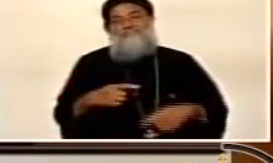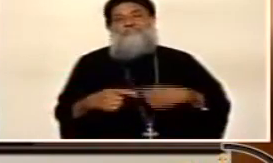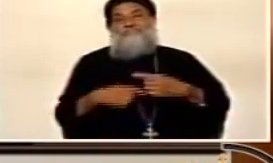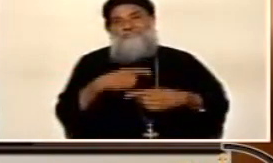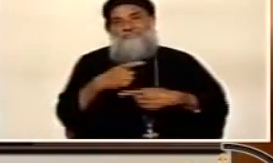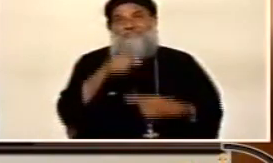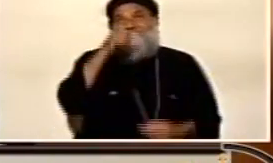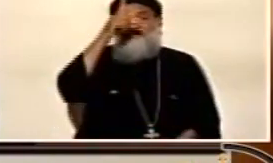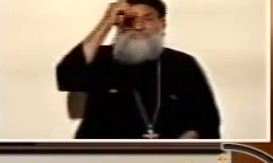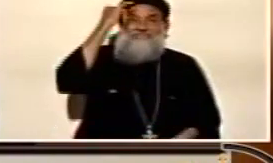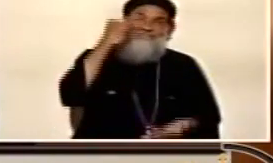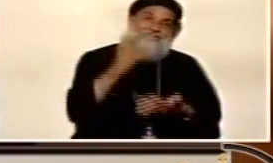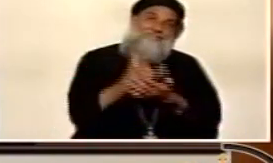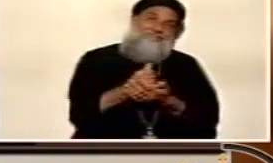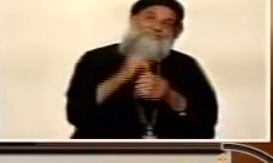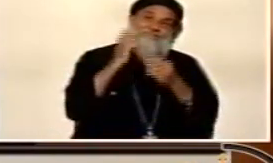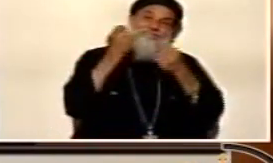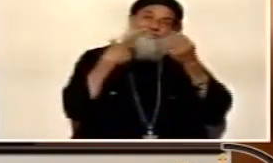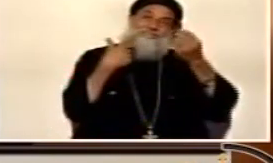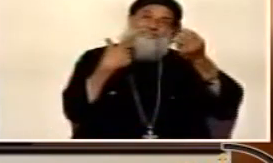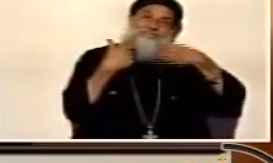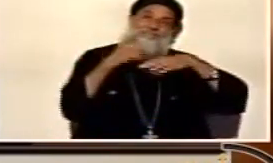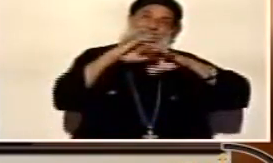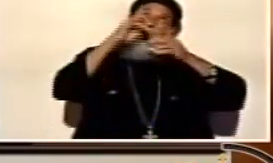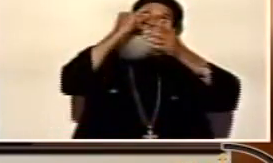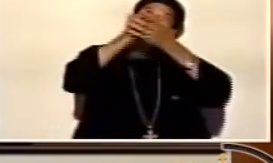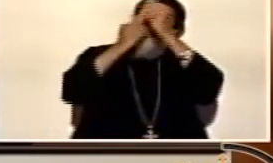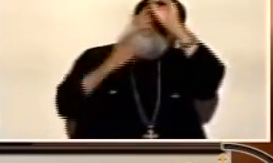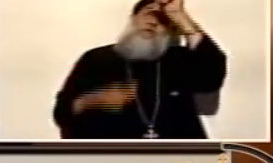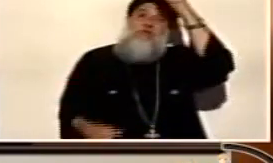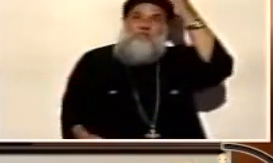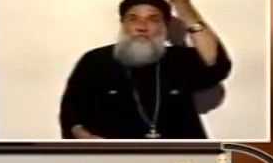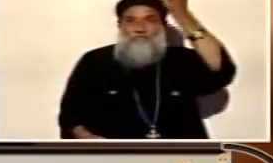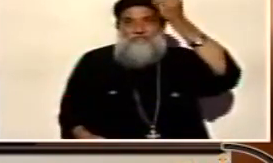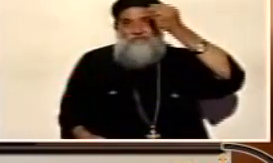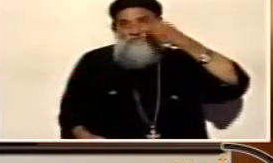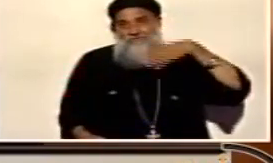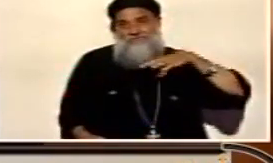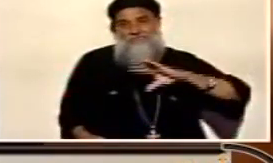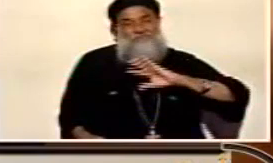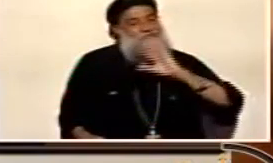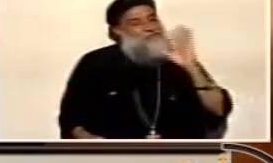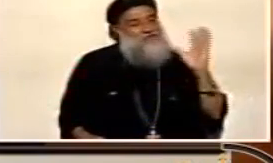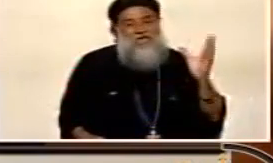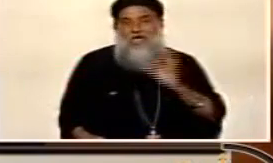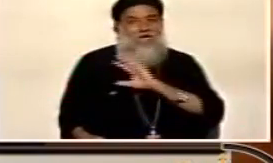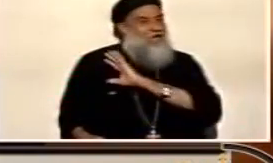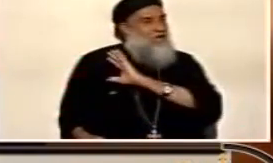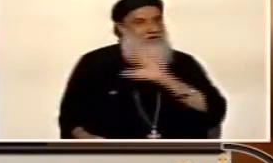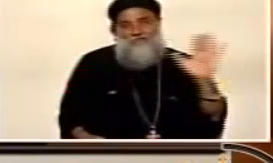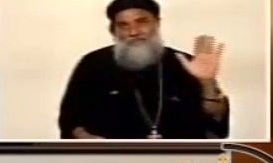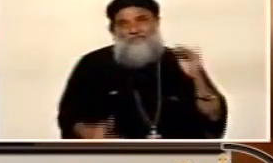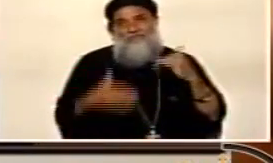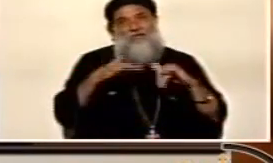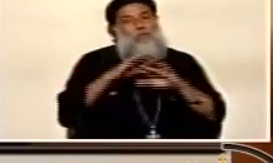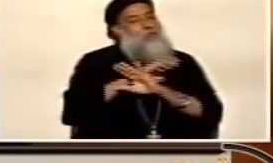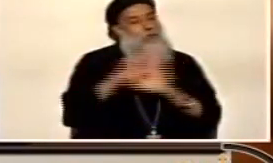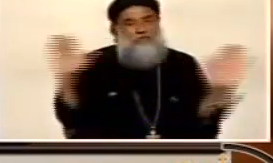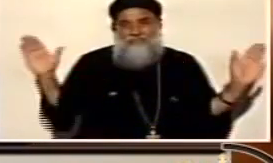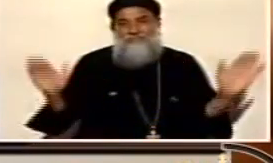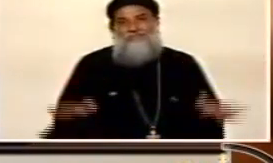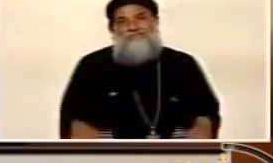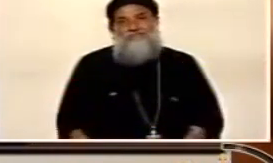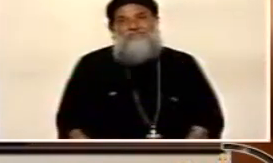يعني كل العطايا اللي الإنسان محتاجها هي من ربنا، مش من أي شيء وسيلة هو بياخده.